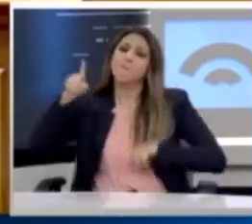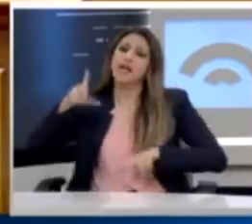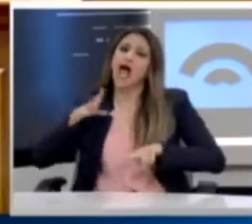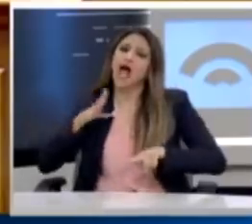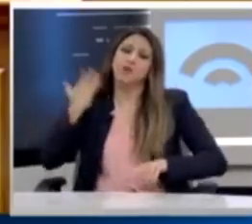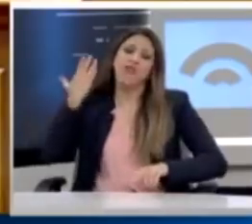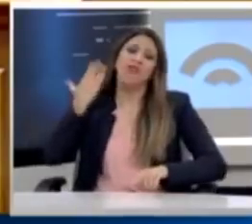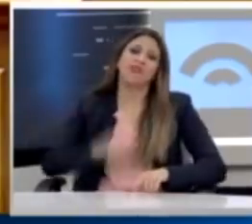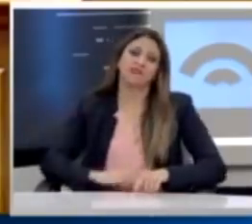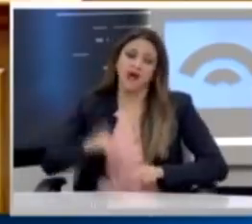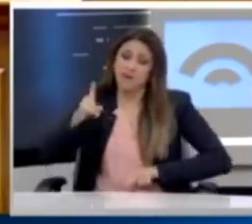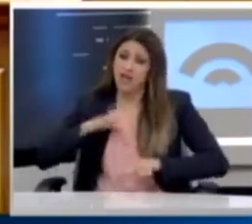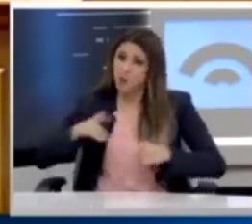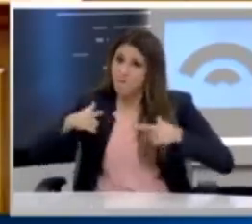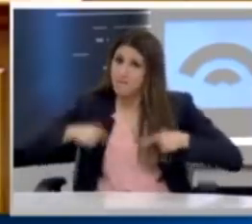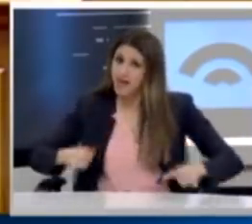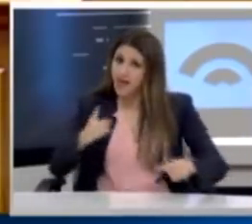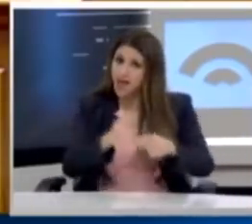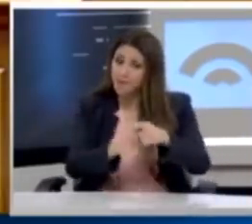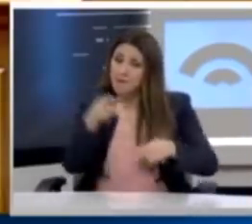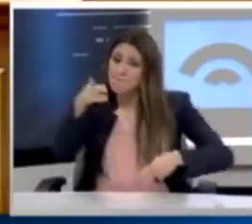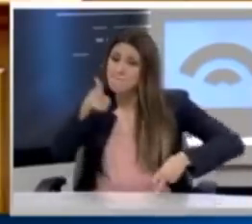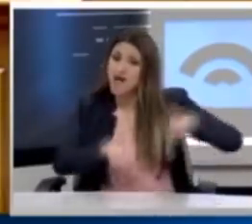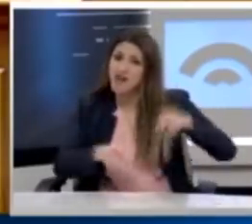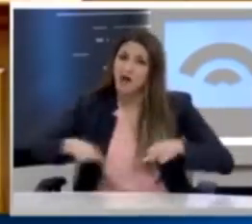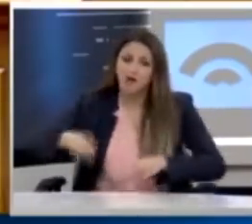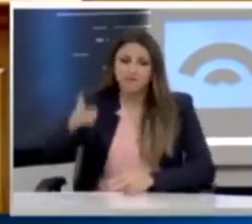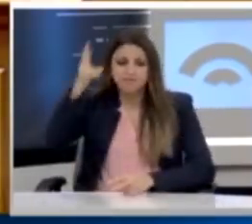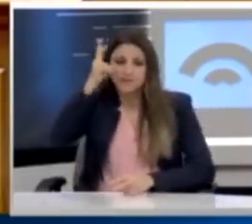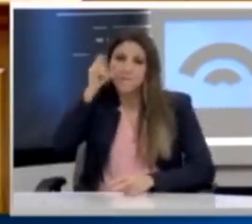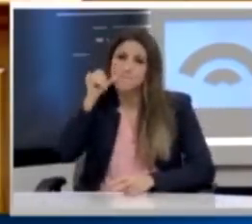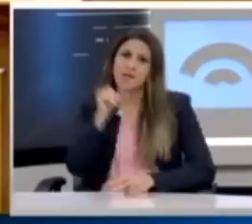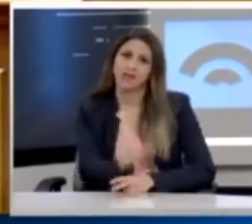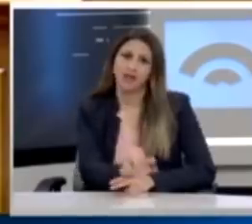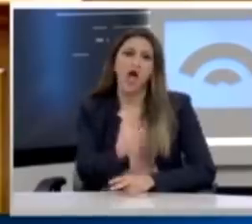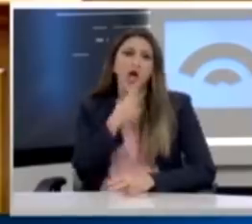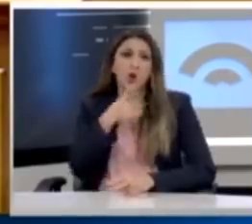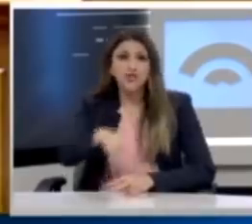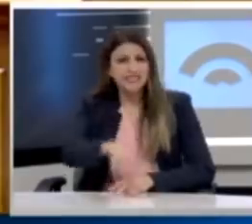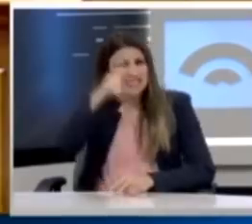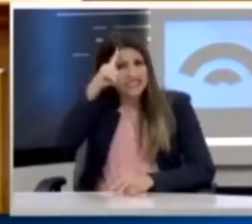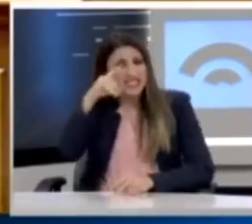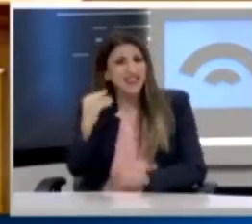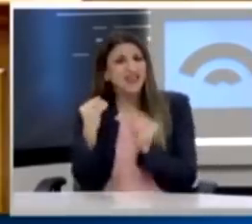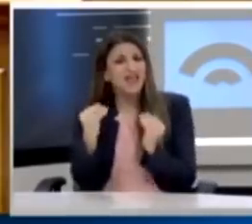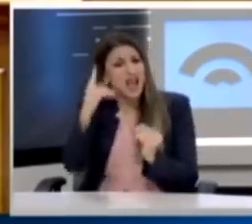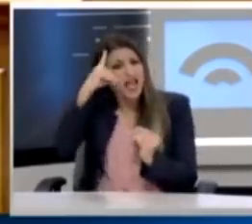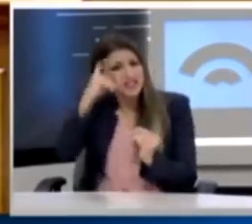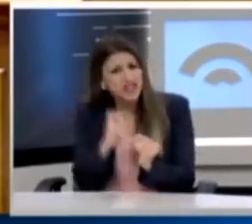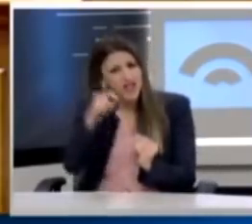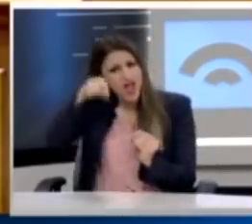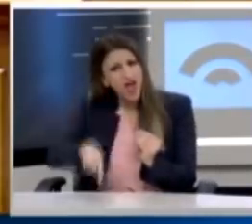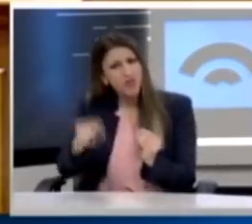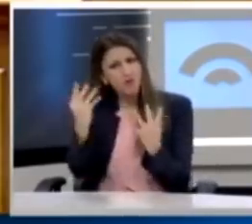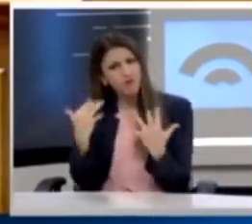μας. Γιατί ξέρετε καλά, και το ξέρουν και όλοι όσοι τώρα μας ακούν, και όχι μόνο μέσα σε αυτή